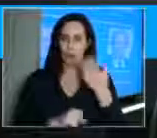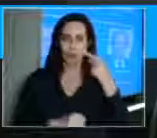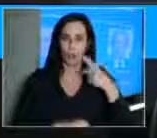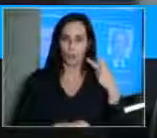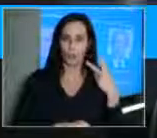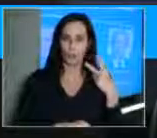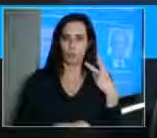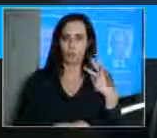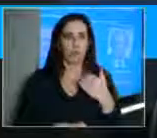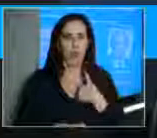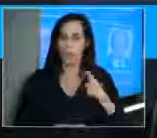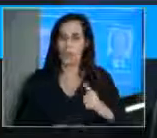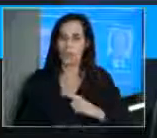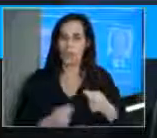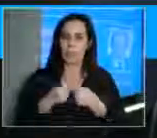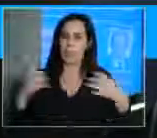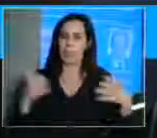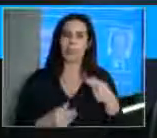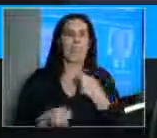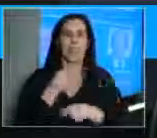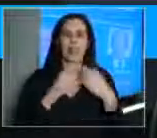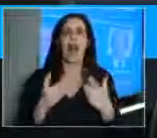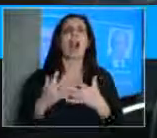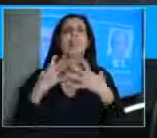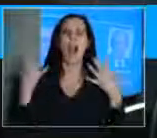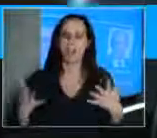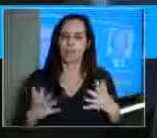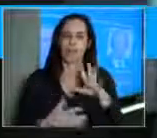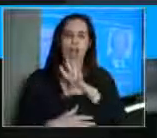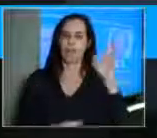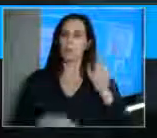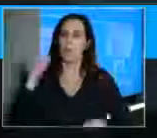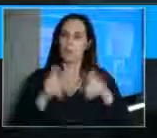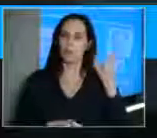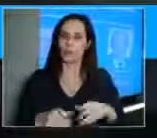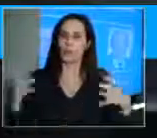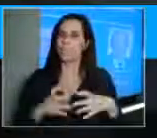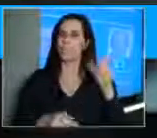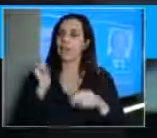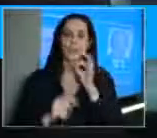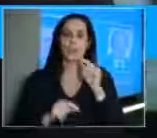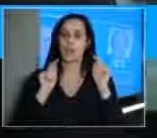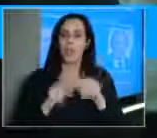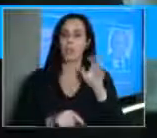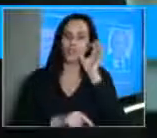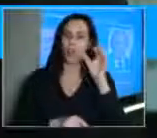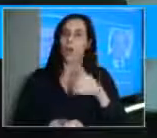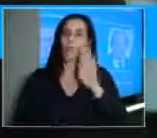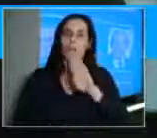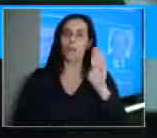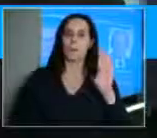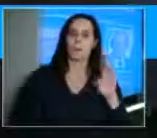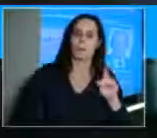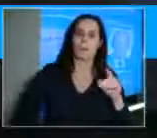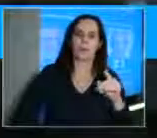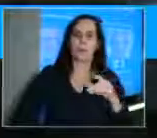יומיים, אני אישית ארגנתי כנס כלכלי ענק, 500 אנשים, חבר'ה צעירים שהגיעו לשמוע את ראש הממשלה